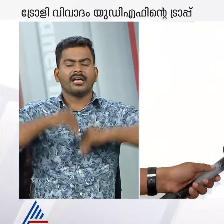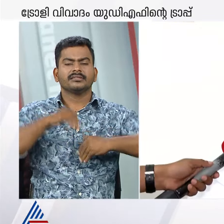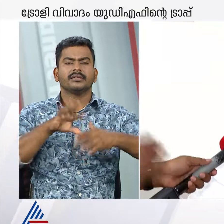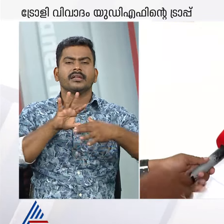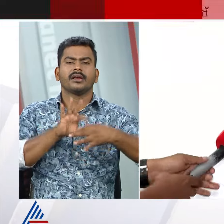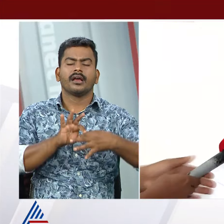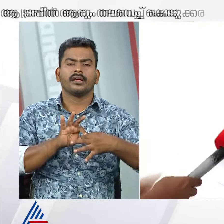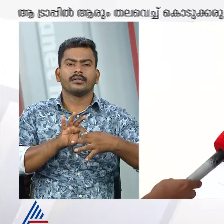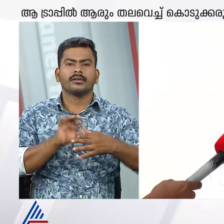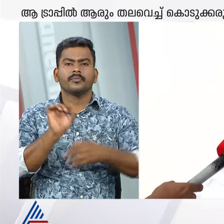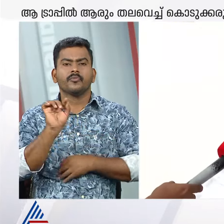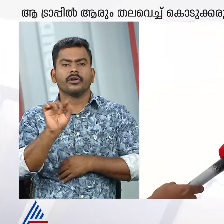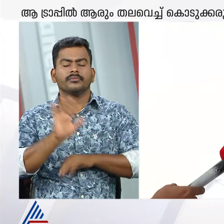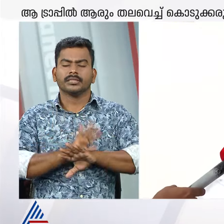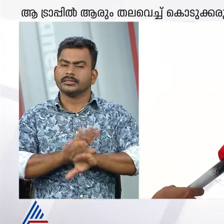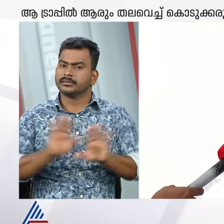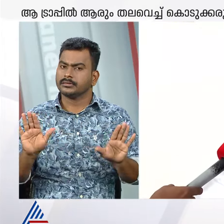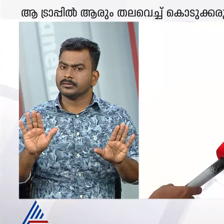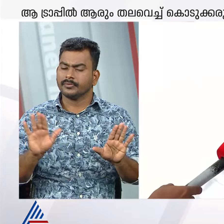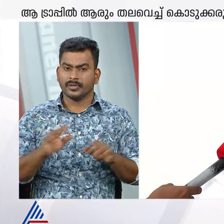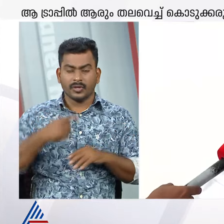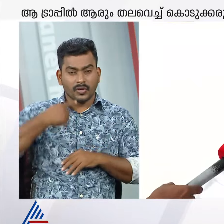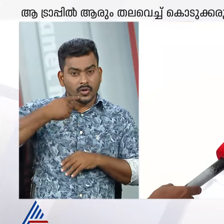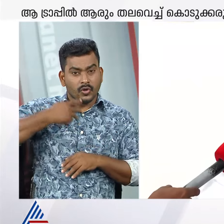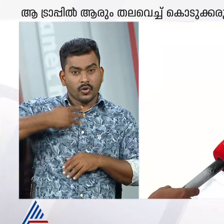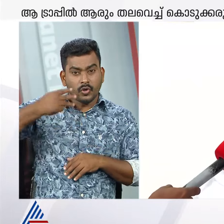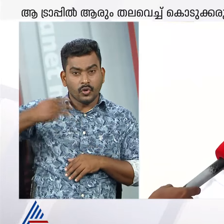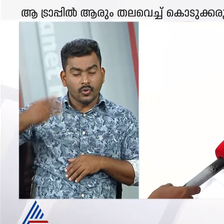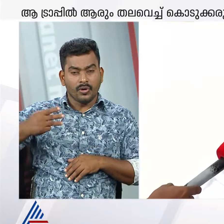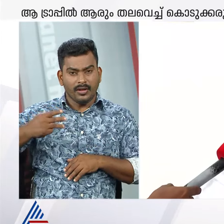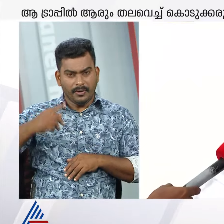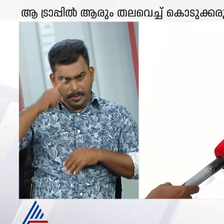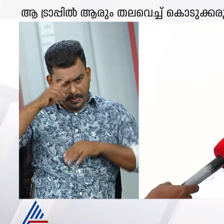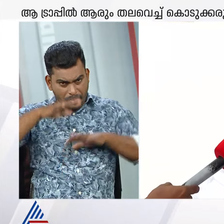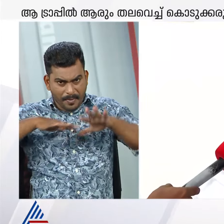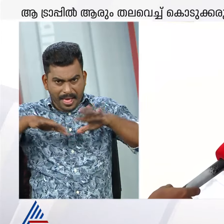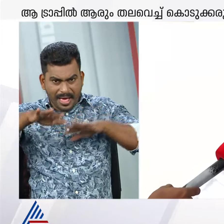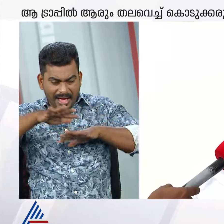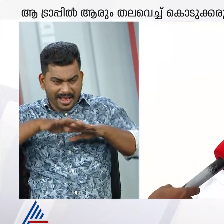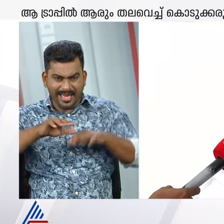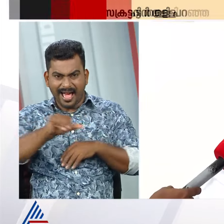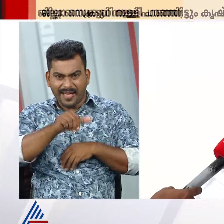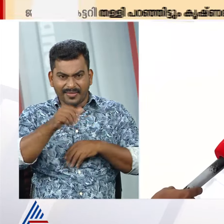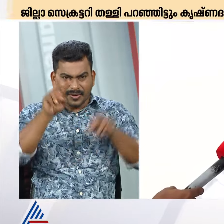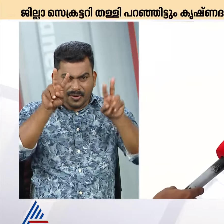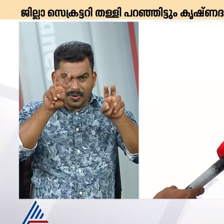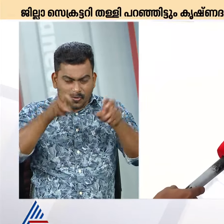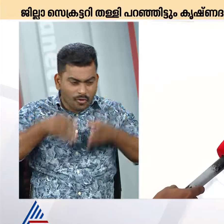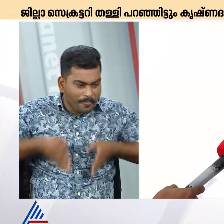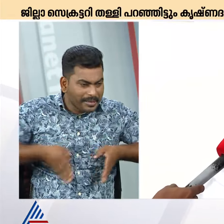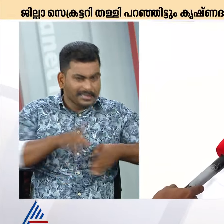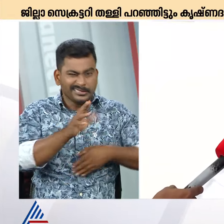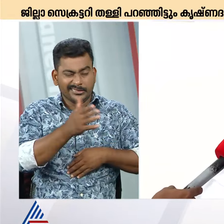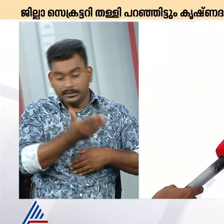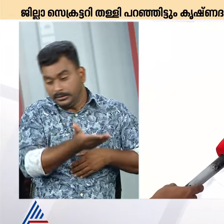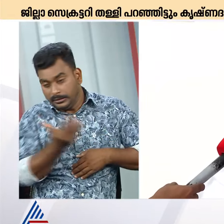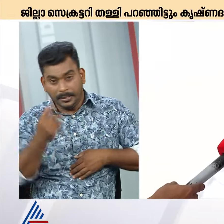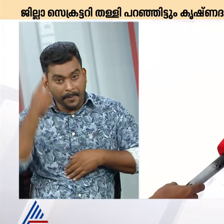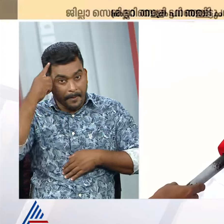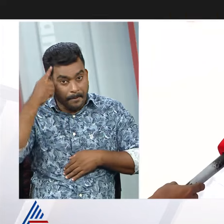ഉള്ളൂ. പാർട്ടിയല്ല, യു ഡി എഫിന്റെ ട്രാപ്പ് എന്ന് പറഞ്ഞാൽ ഈ രാഷ്ട്രീയ പ്രശ്നം ഇവിടെ ചർച്ച